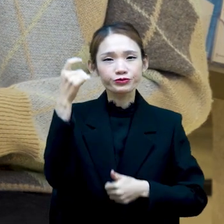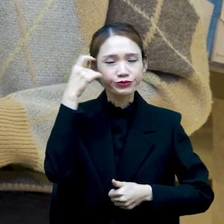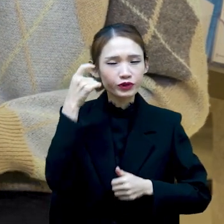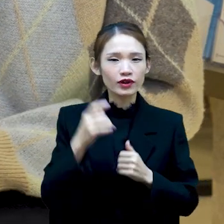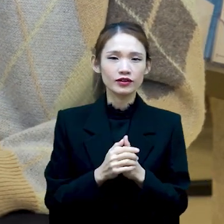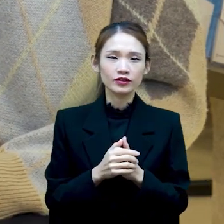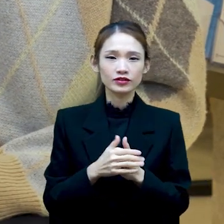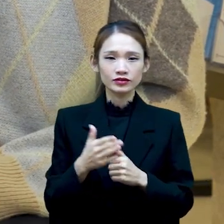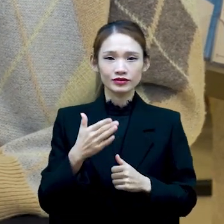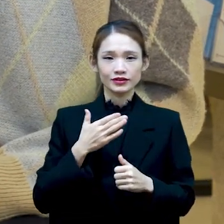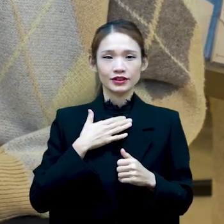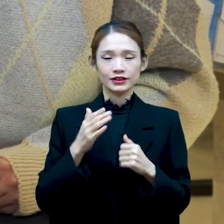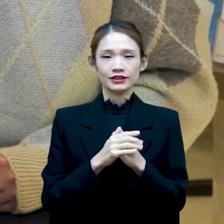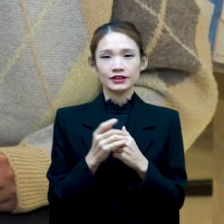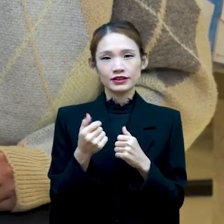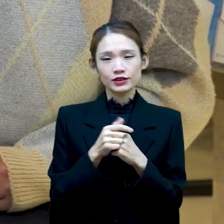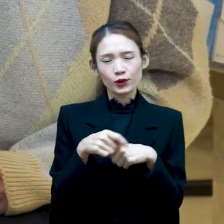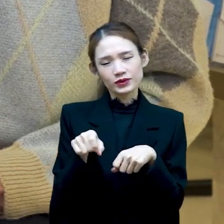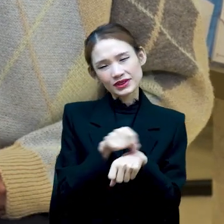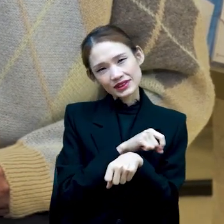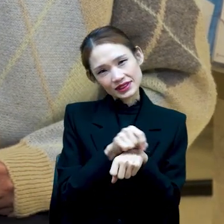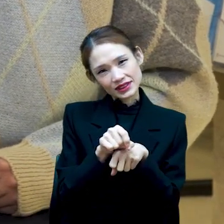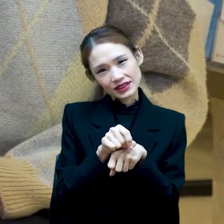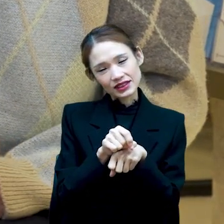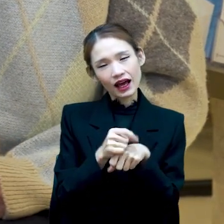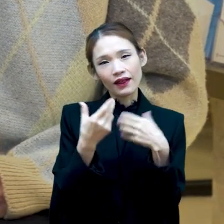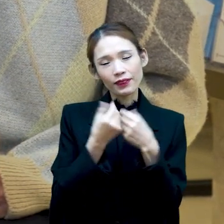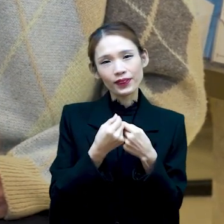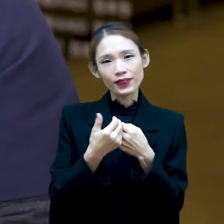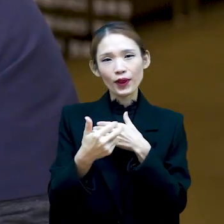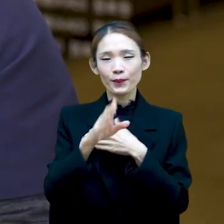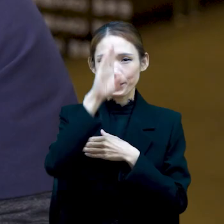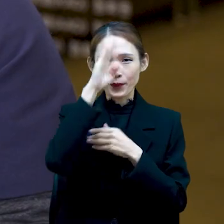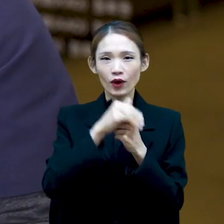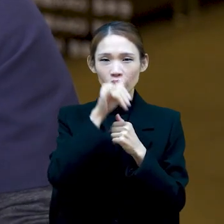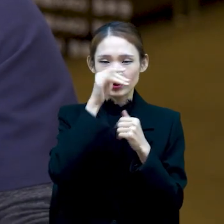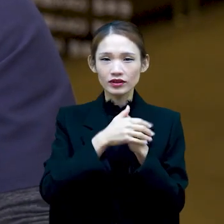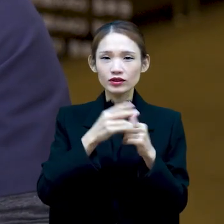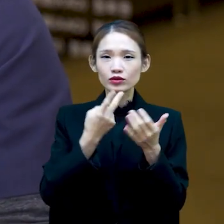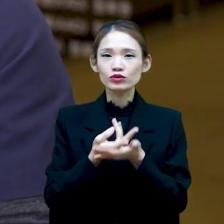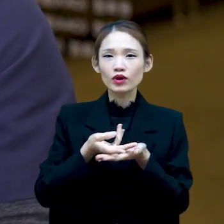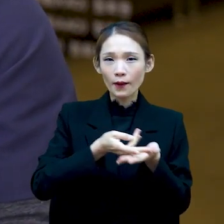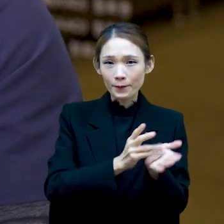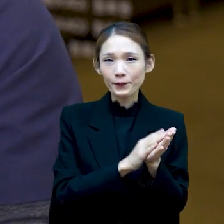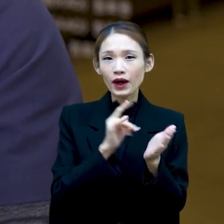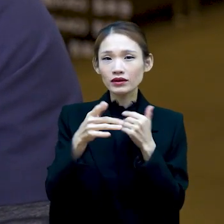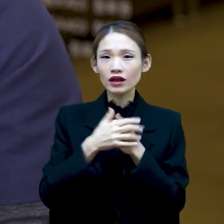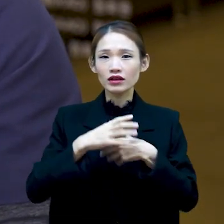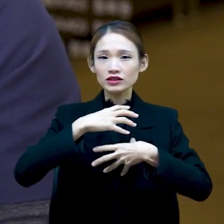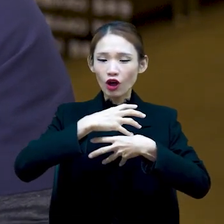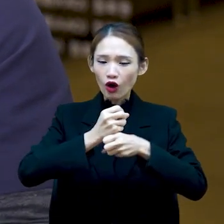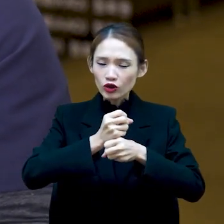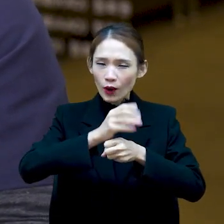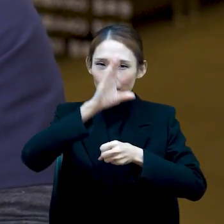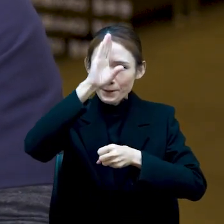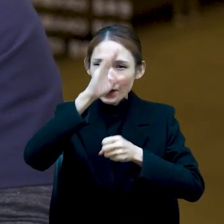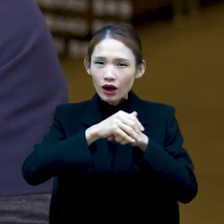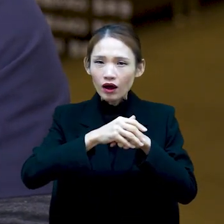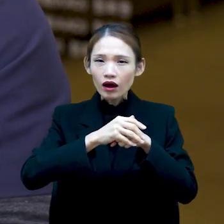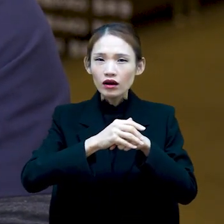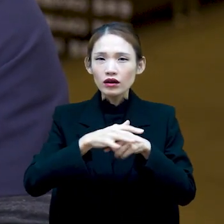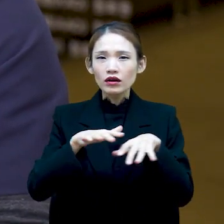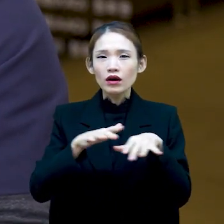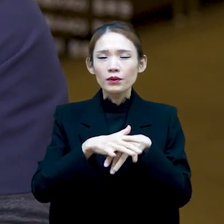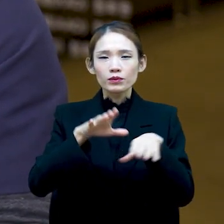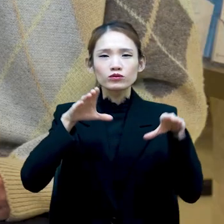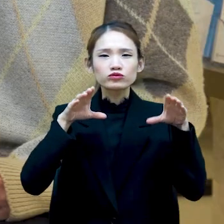경험하게 되신 건지. 네, 저는 좀 어떻게 보면 특이한 질환인데, 제가 이제 서핑을 갔다가 척수혈관이 경색이 와서